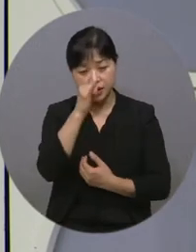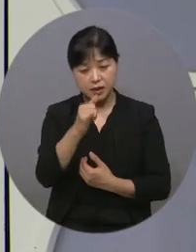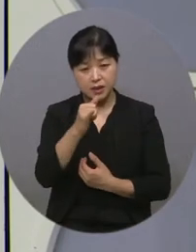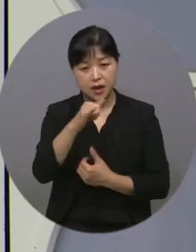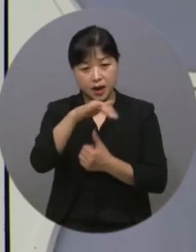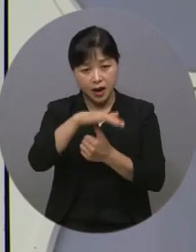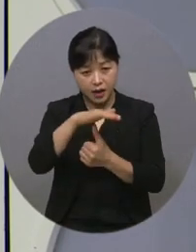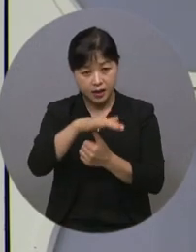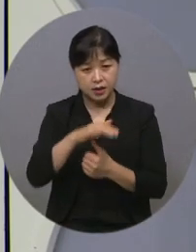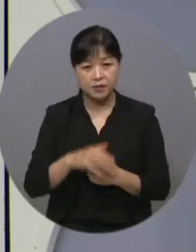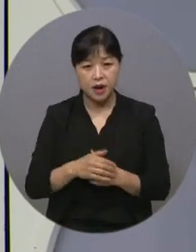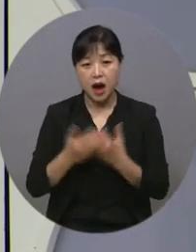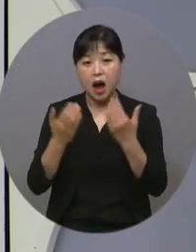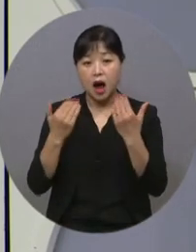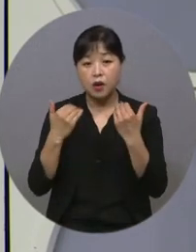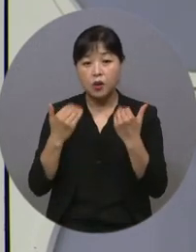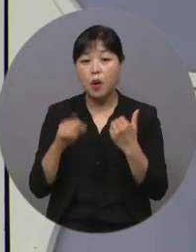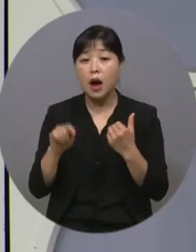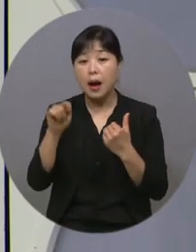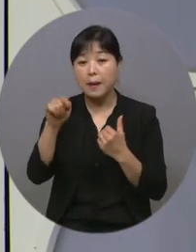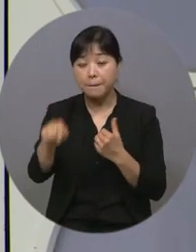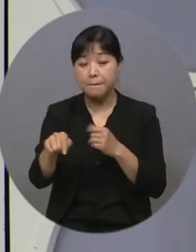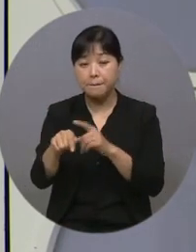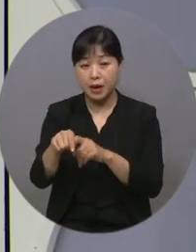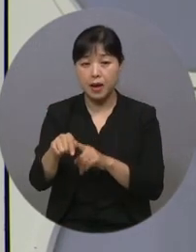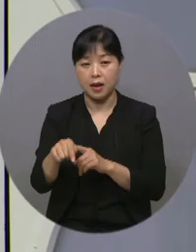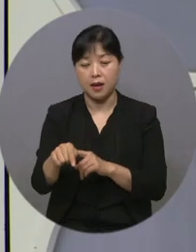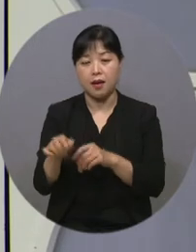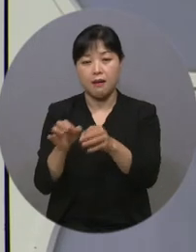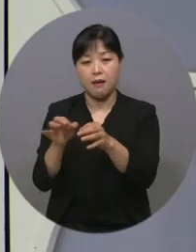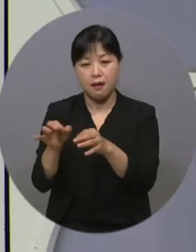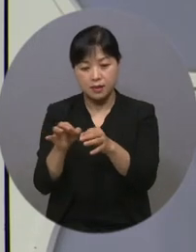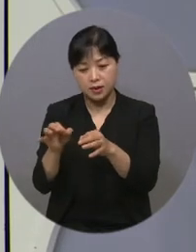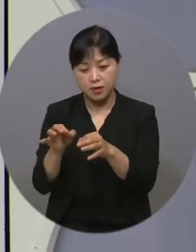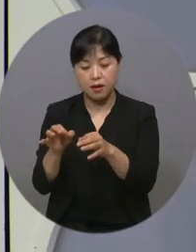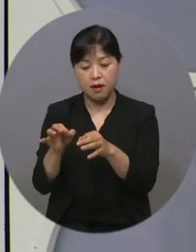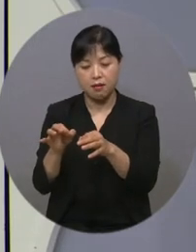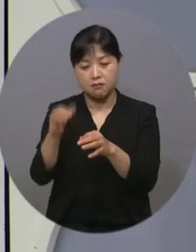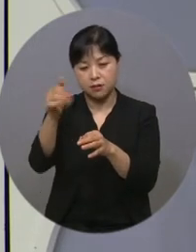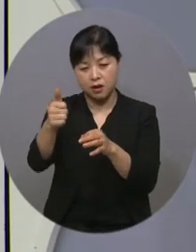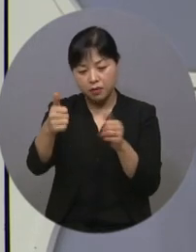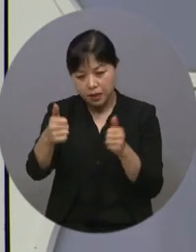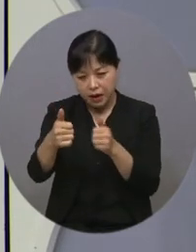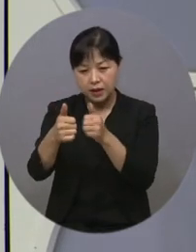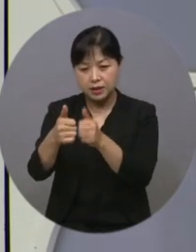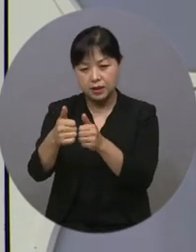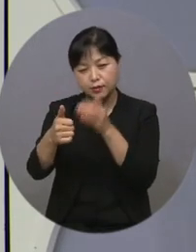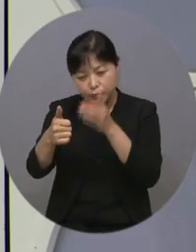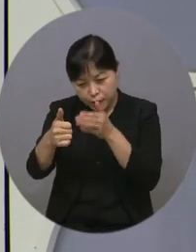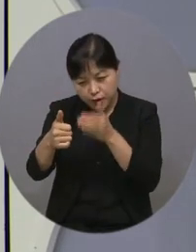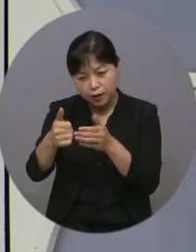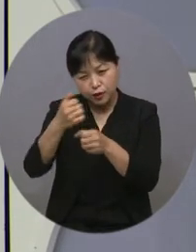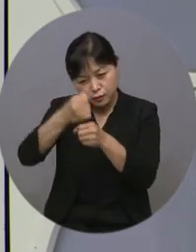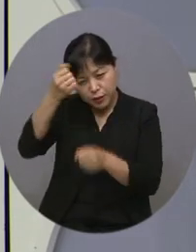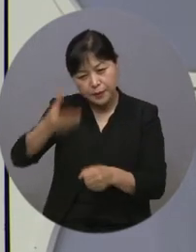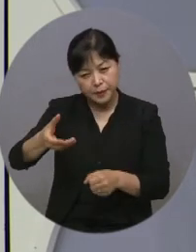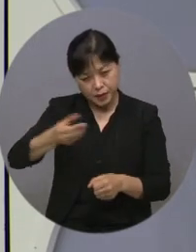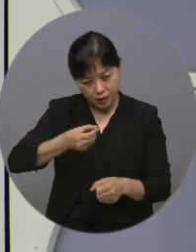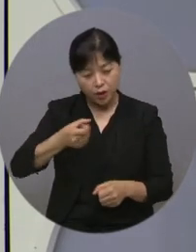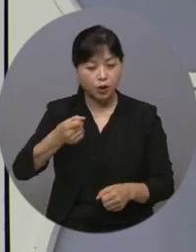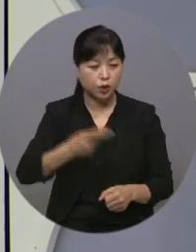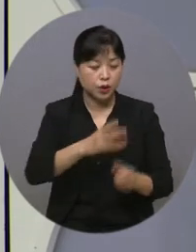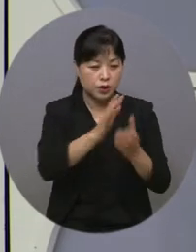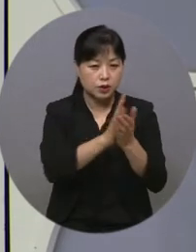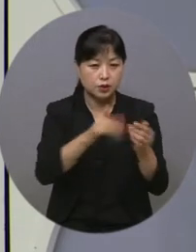뭐 학교 앞에 문방구에 가서 주인하고 사장한다든지 친구랑 같이 쓰고 온다든지 여러 가지